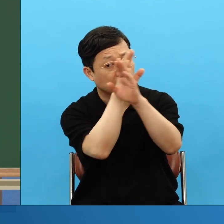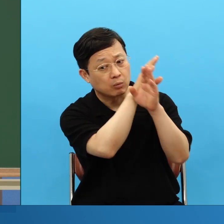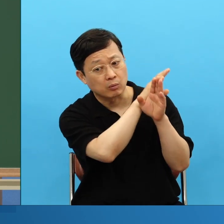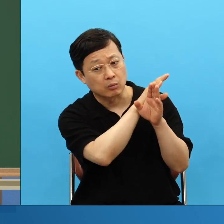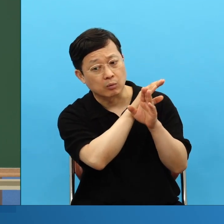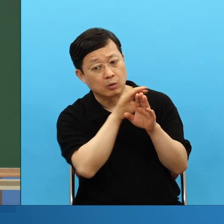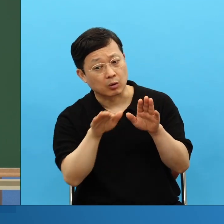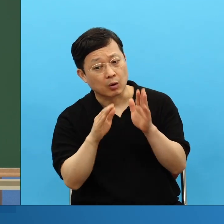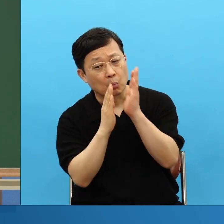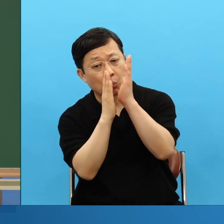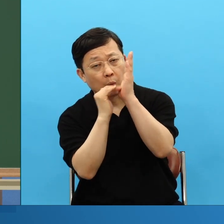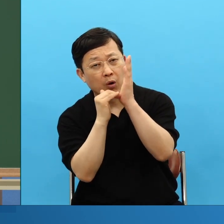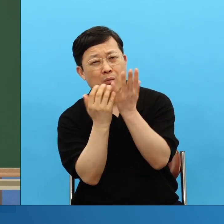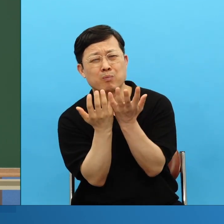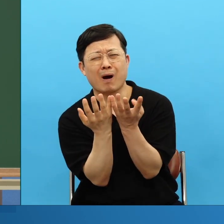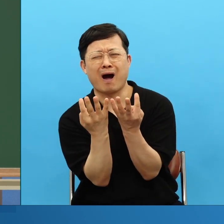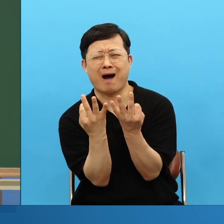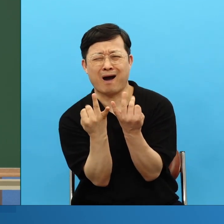대마 오일 같은 경우에는